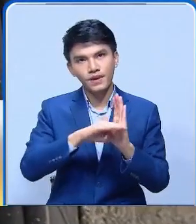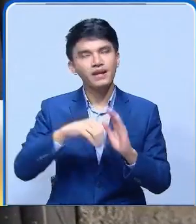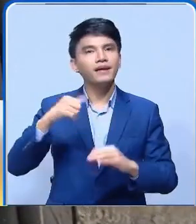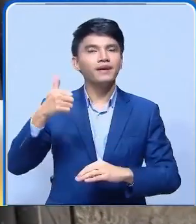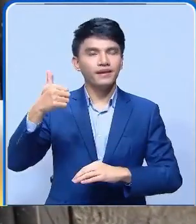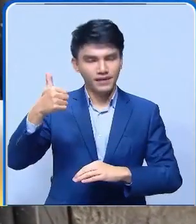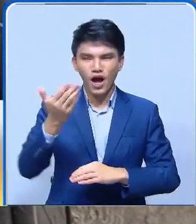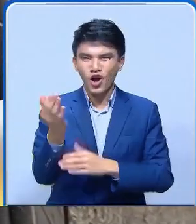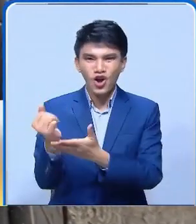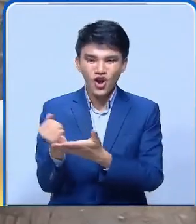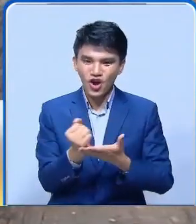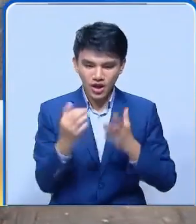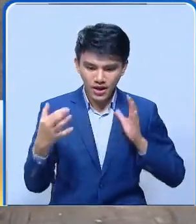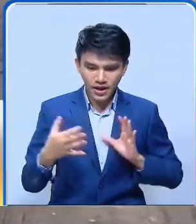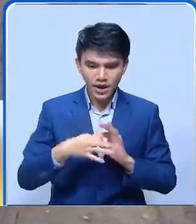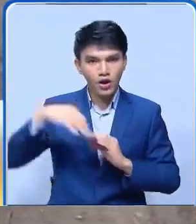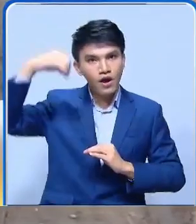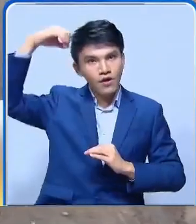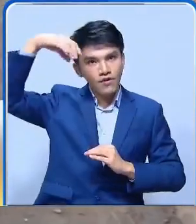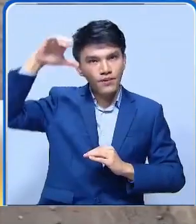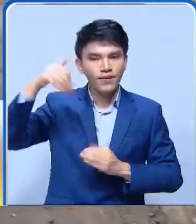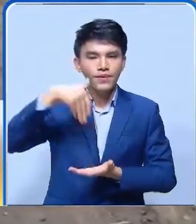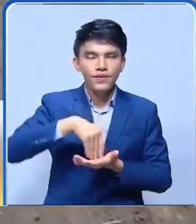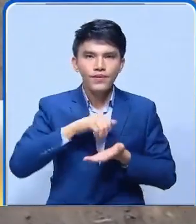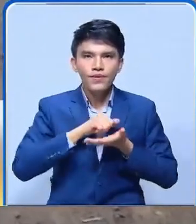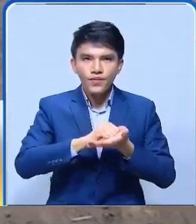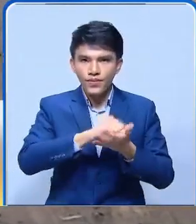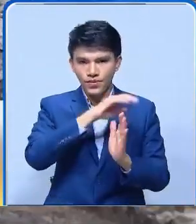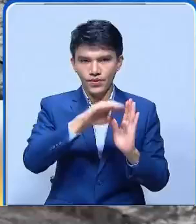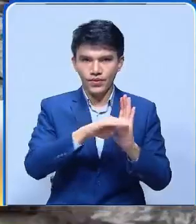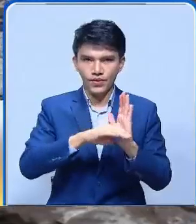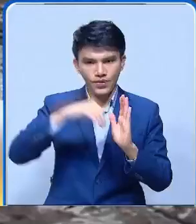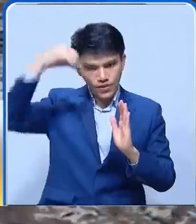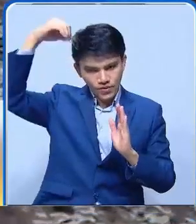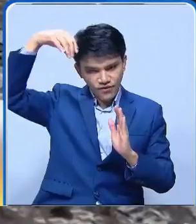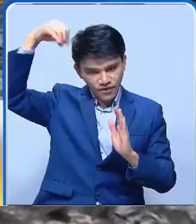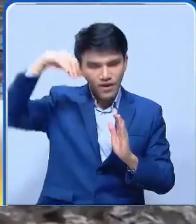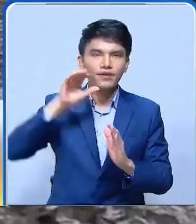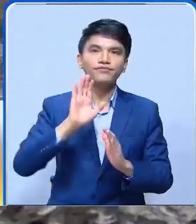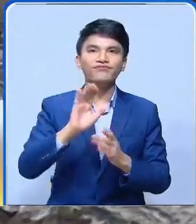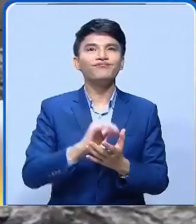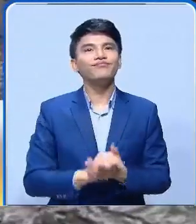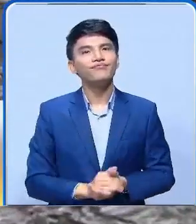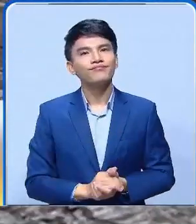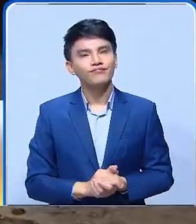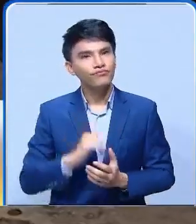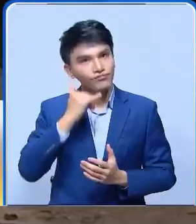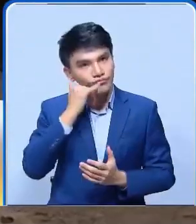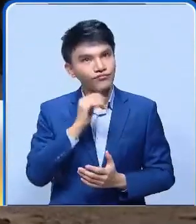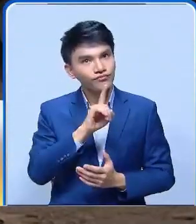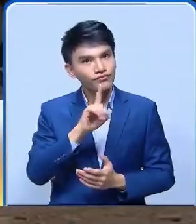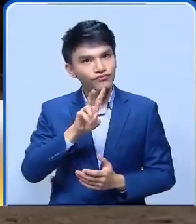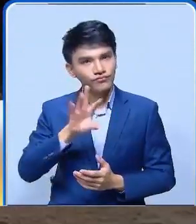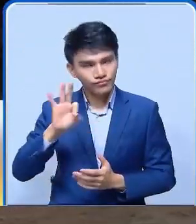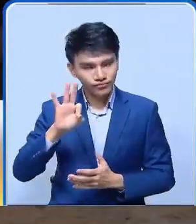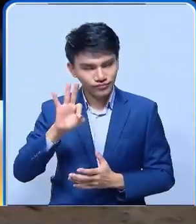องหรือขอความช่วยเหลือเกี่ยวกับไฟฟ้าได้ที่ศูนย์บริการข้อมูลผู้ใช้ไฟของการไฟฟ้าส่วนภูมิภาคโทร